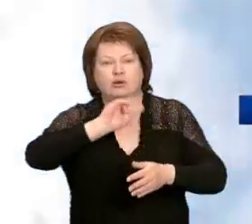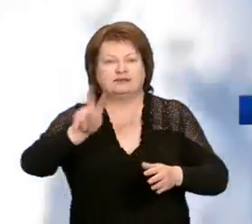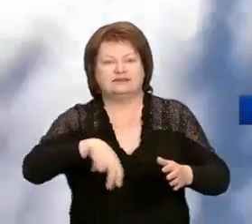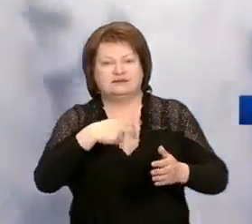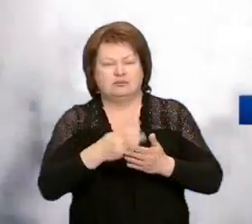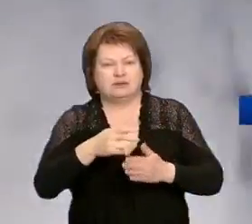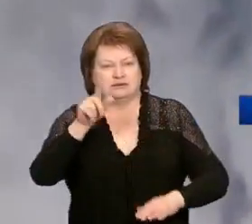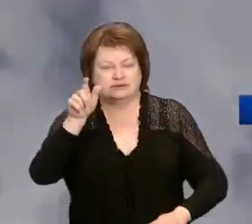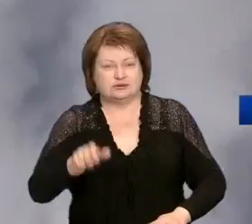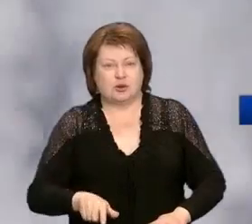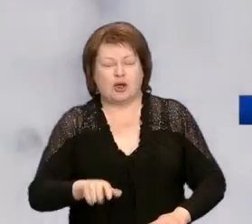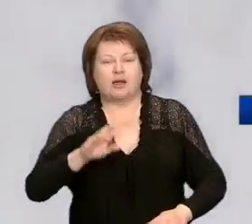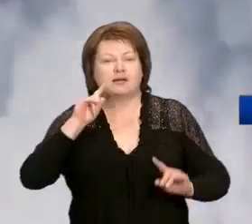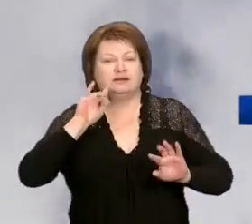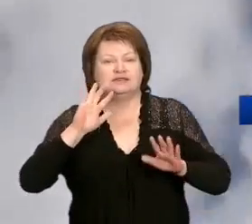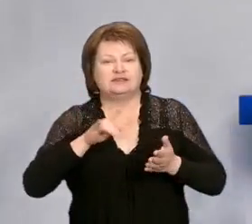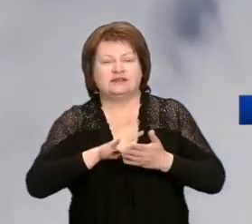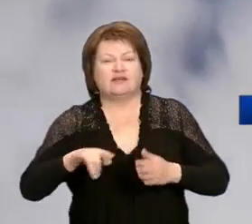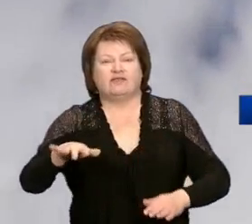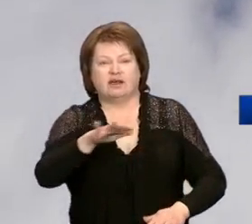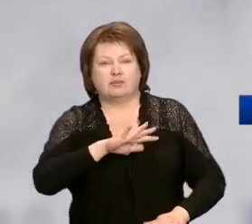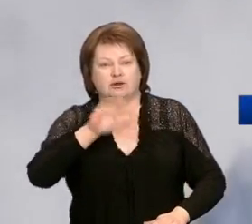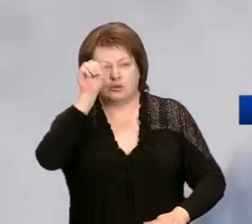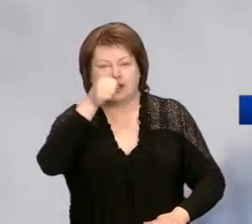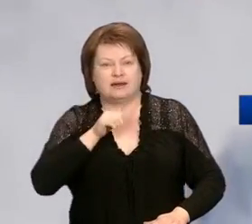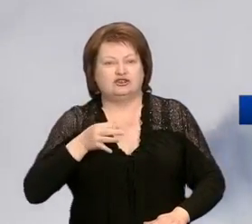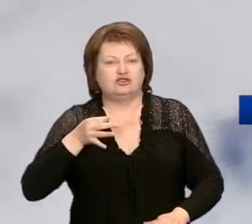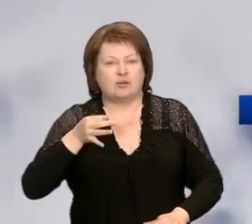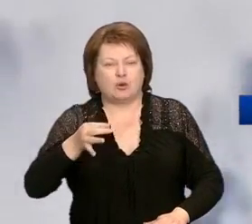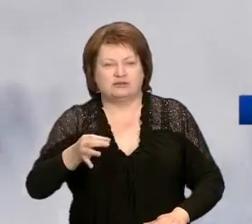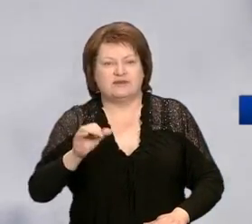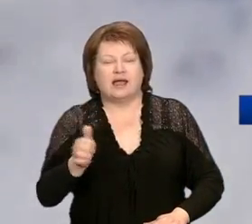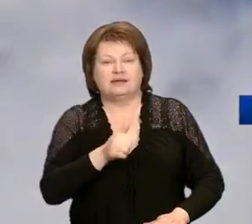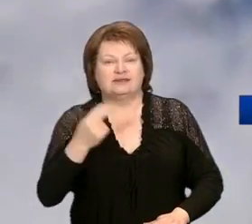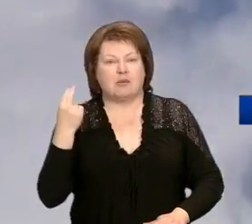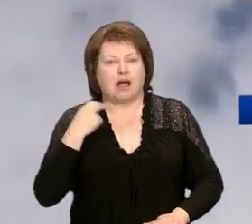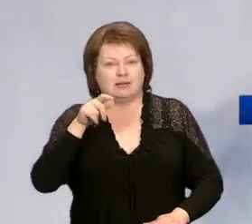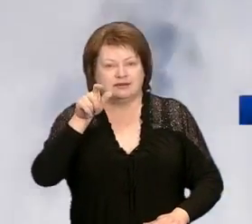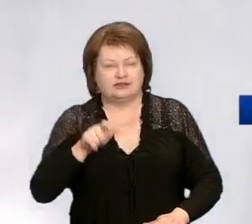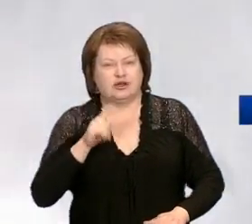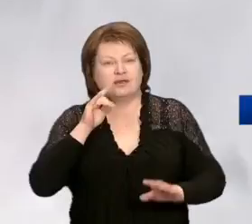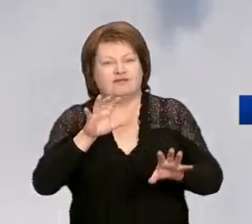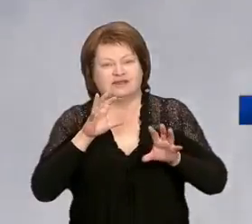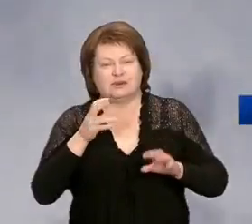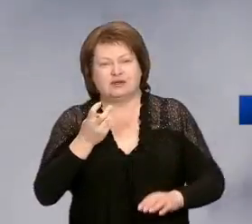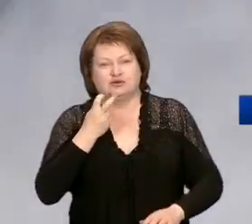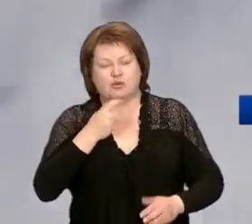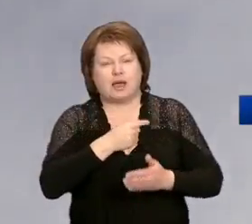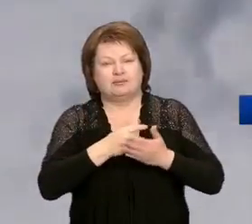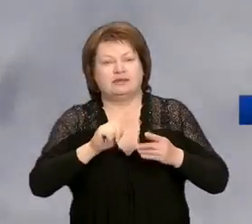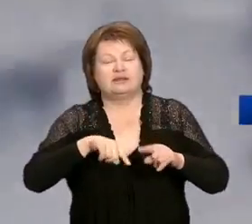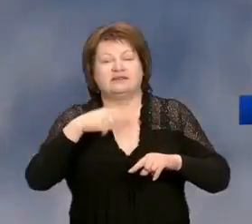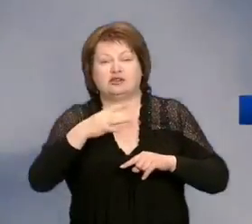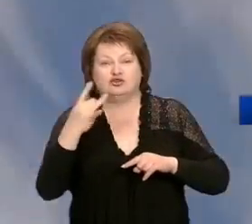англичанина с ног. Инцидент произошел в аэропорту на греческом острове Скиатос. Сам англичанин воспринял ситуацию с юмором и отметил, что в